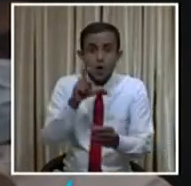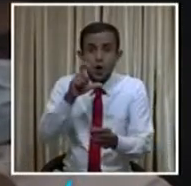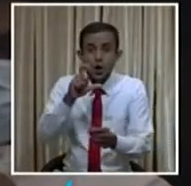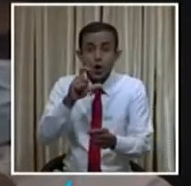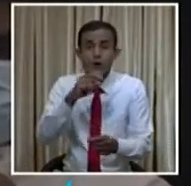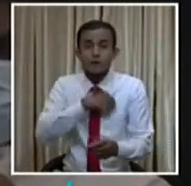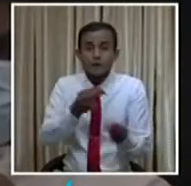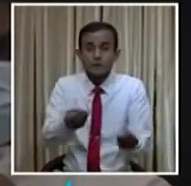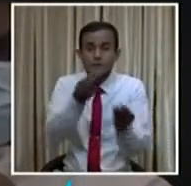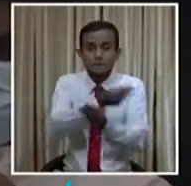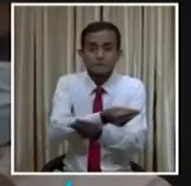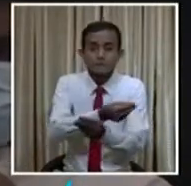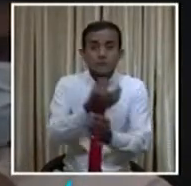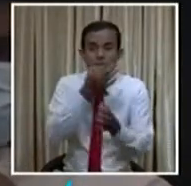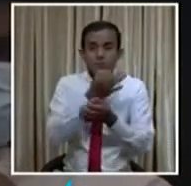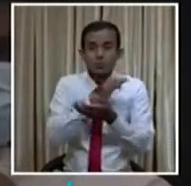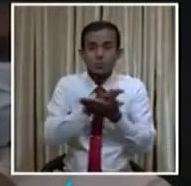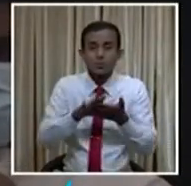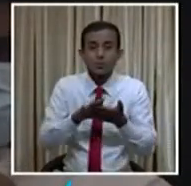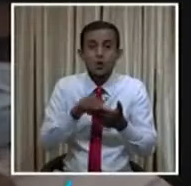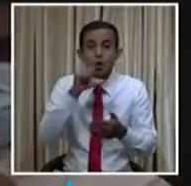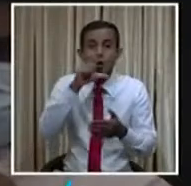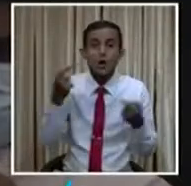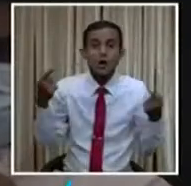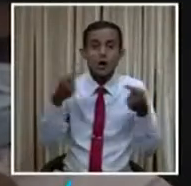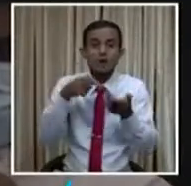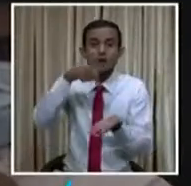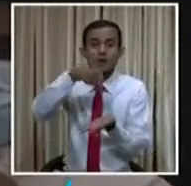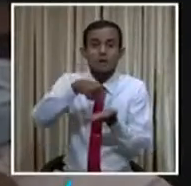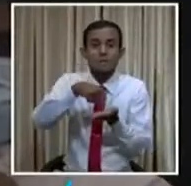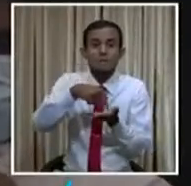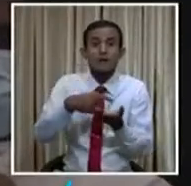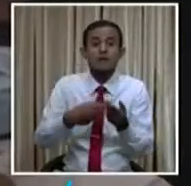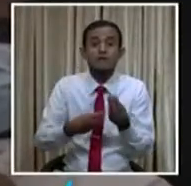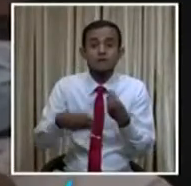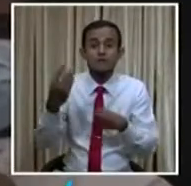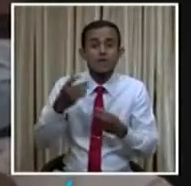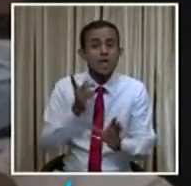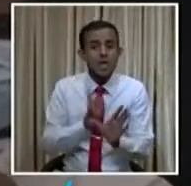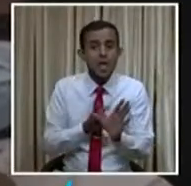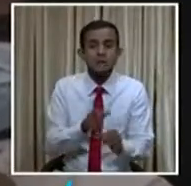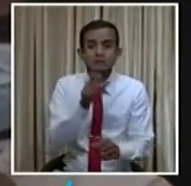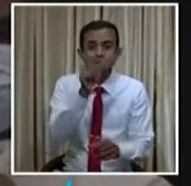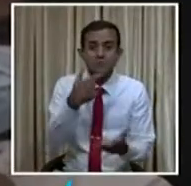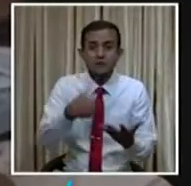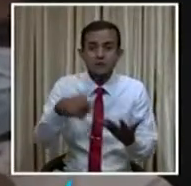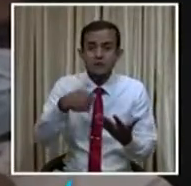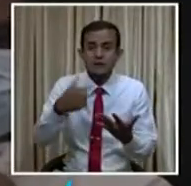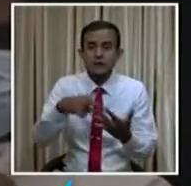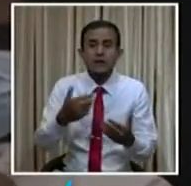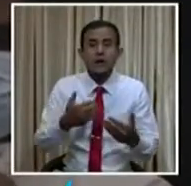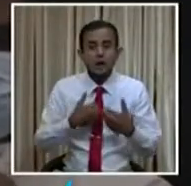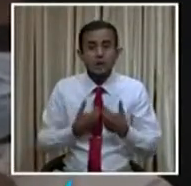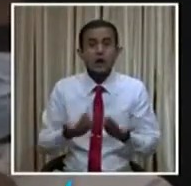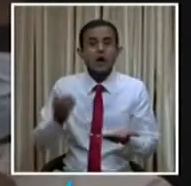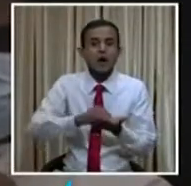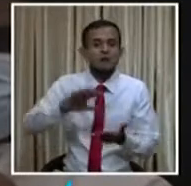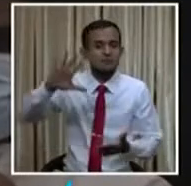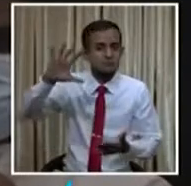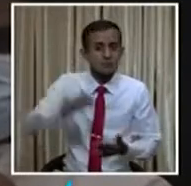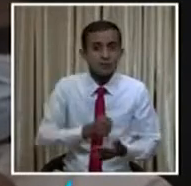ගිවිසුම් ගහලා හම්බන්තොට කොළඹ වරාය නගරය වගේ දීපු හැම එකක්ම අපි ආපහු